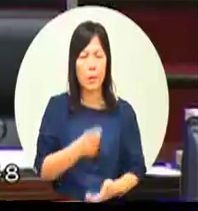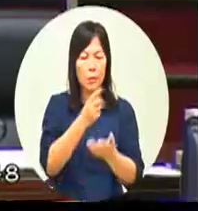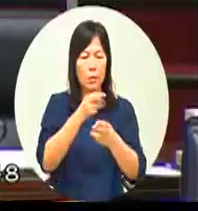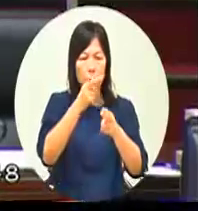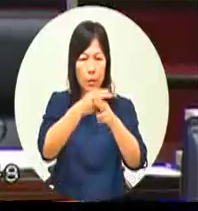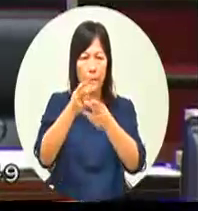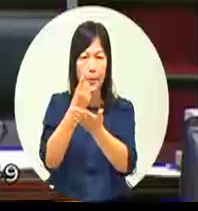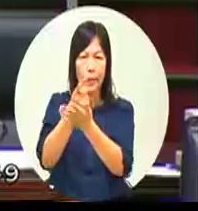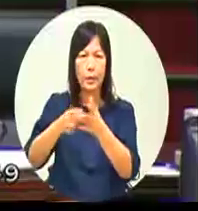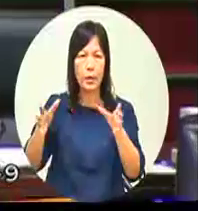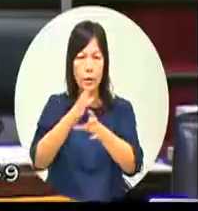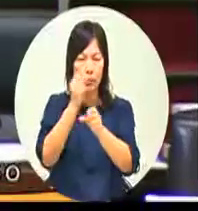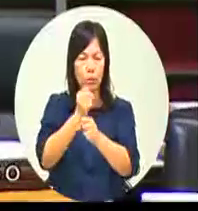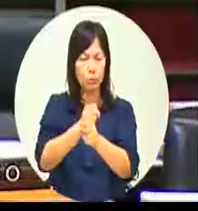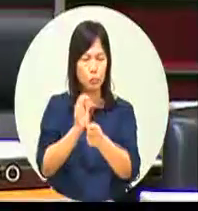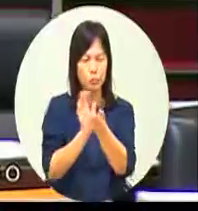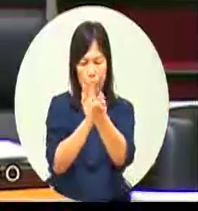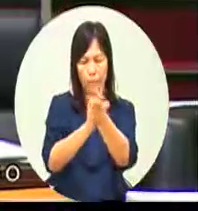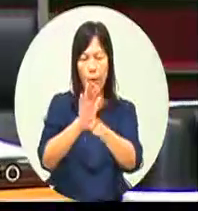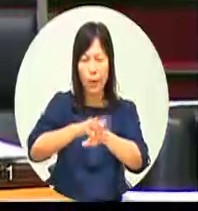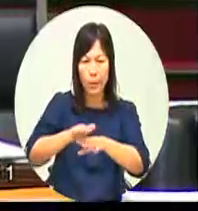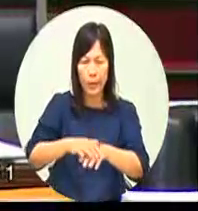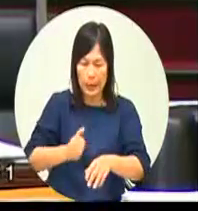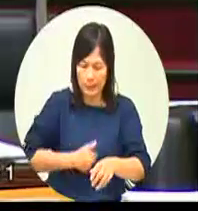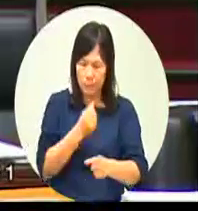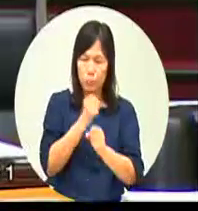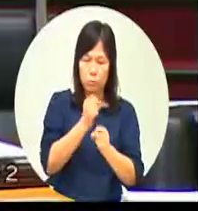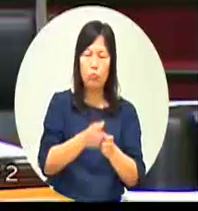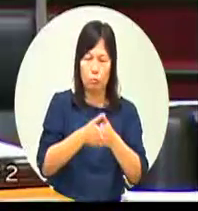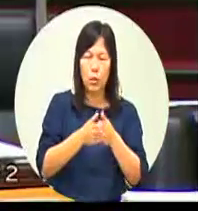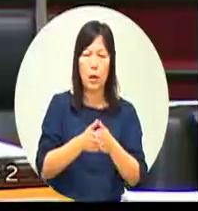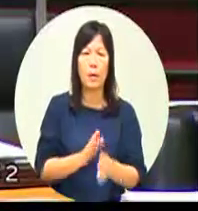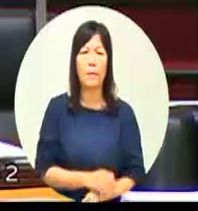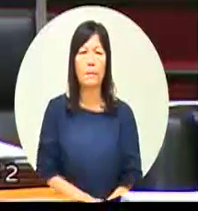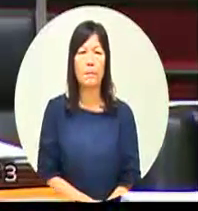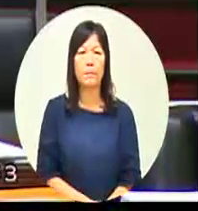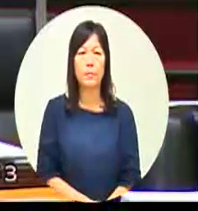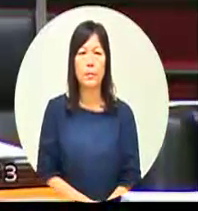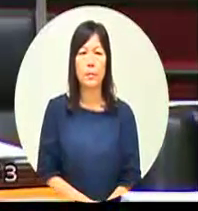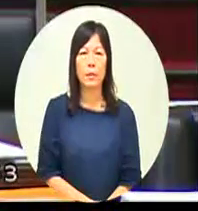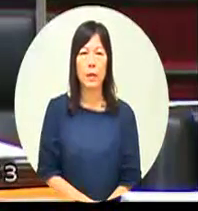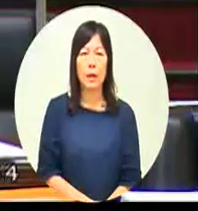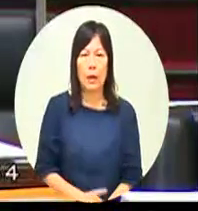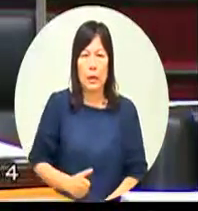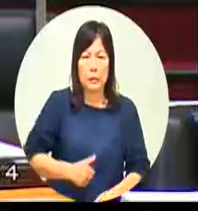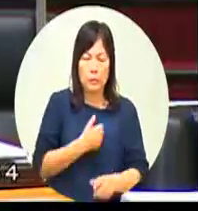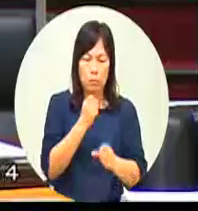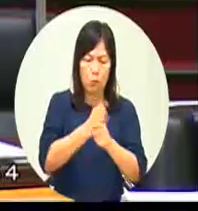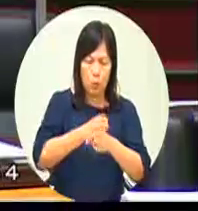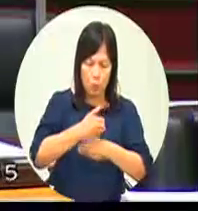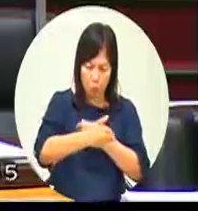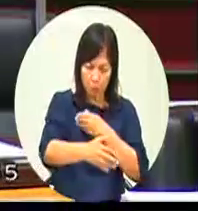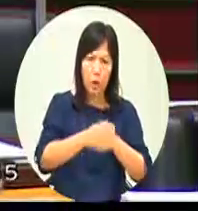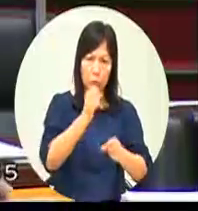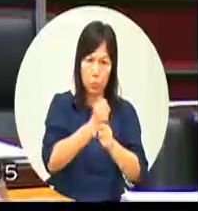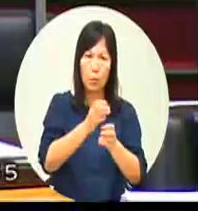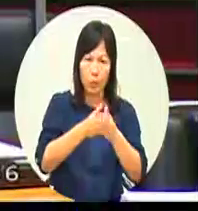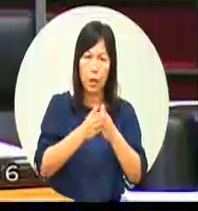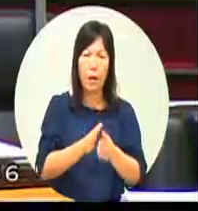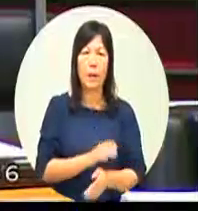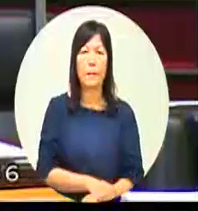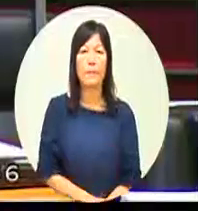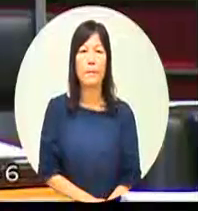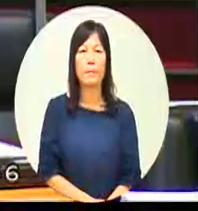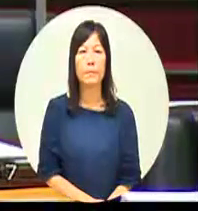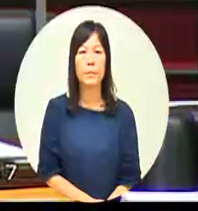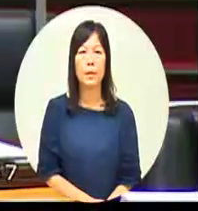都支持哈，那要落实哈，到实际的议事进行哈，我来。给